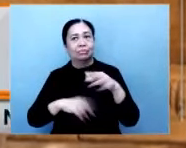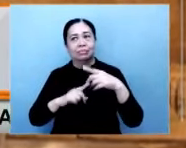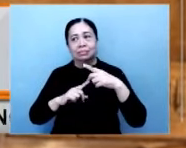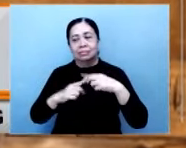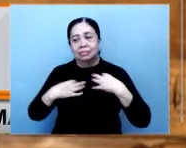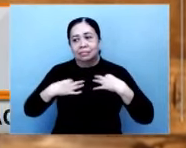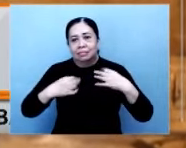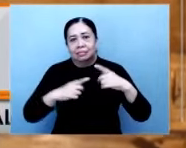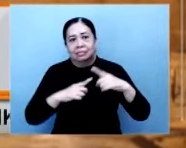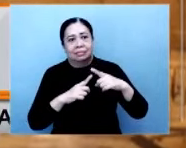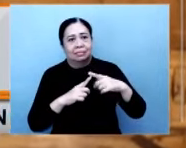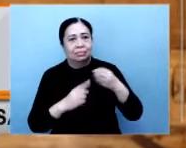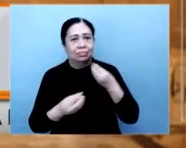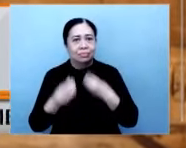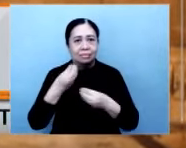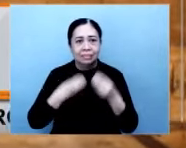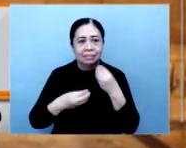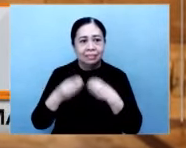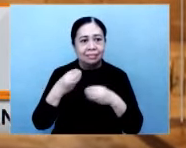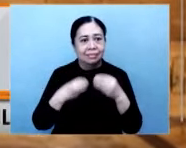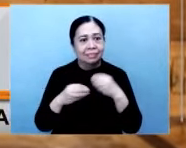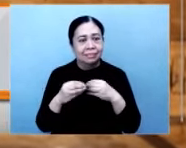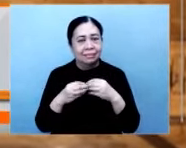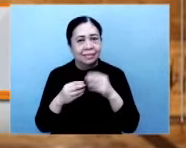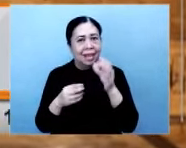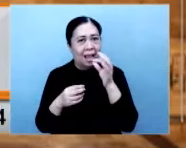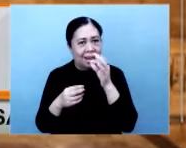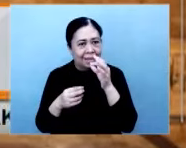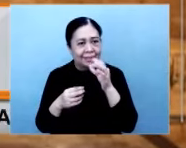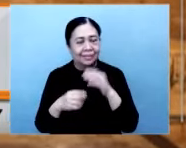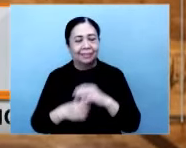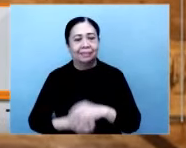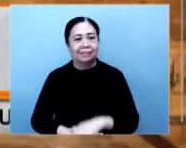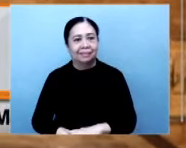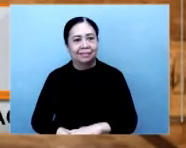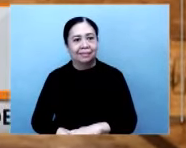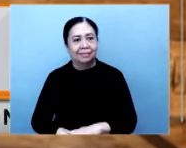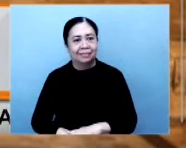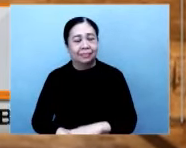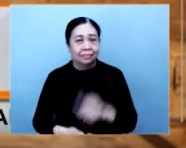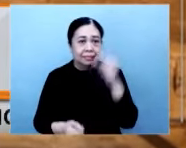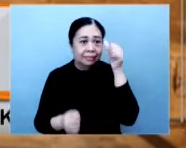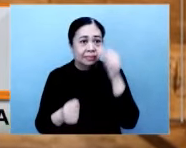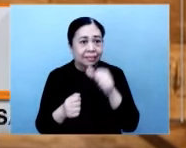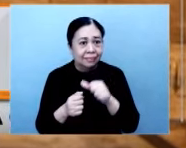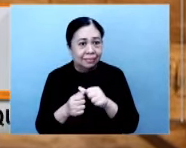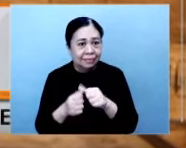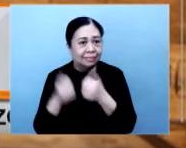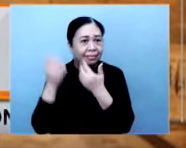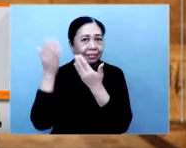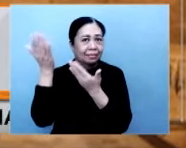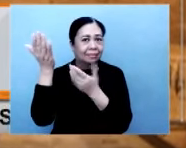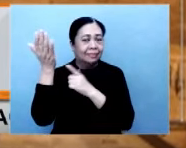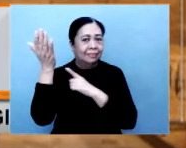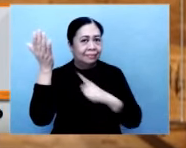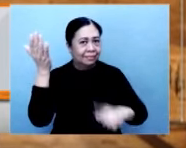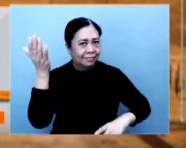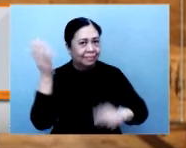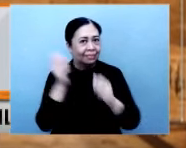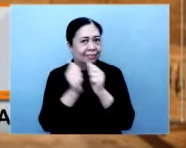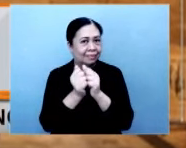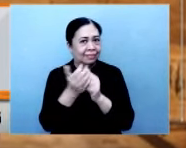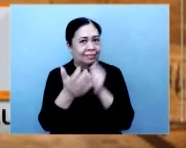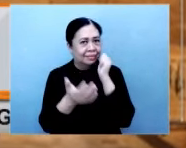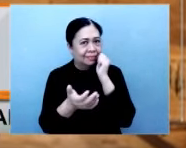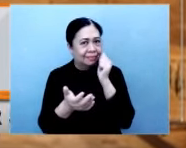or kumakain ng kropek, kung kropek man ka? Alalahanin mong nariyan lang si Lord kasama mo palagi. At